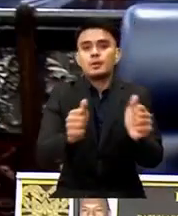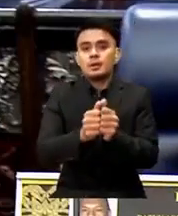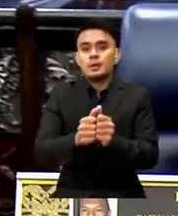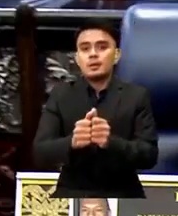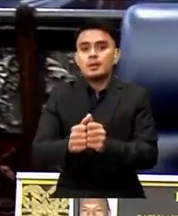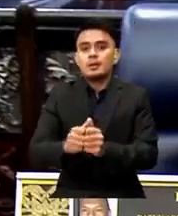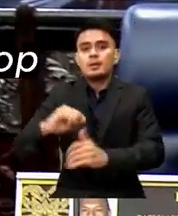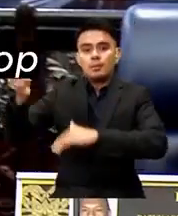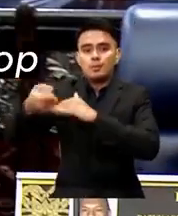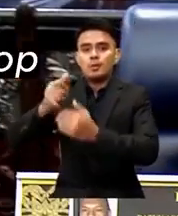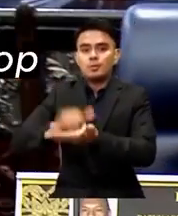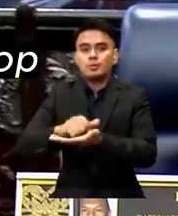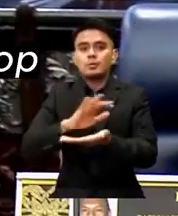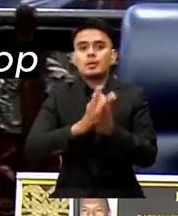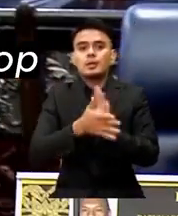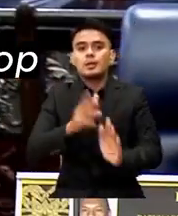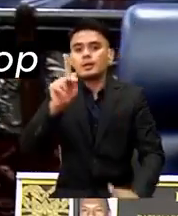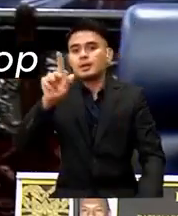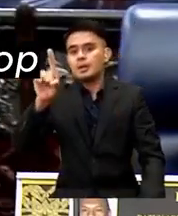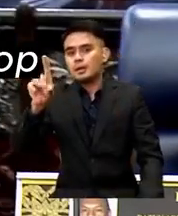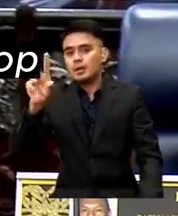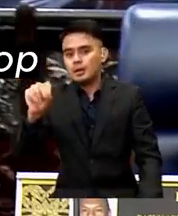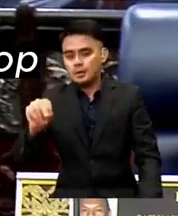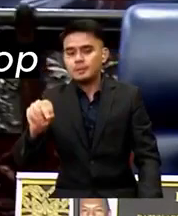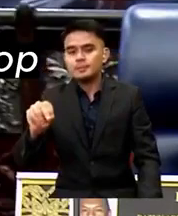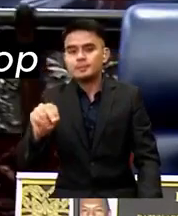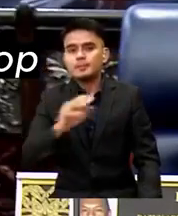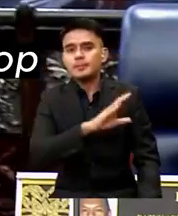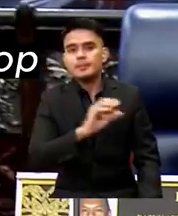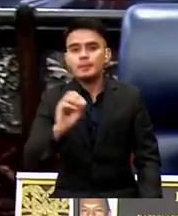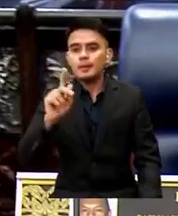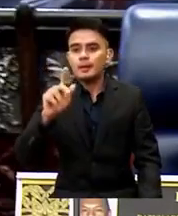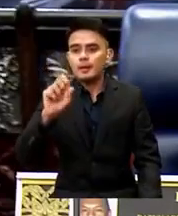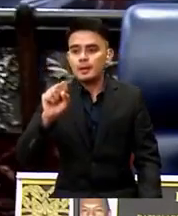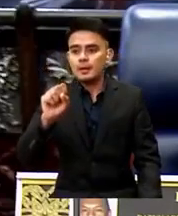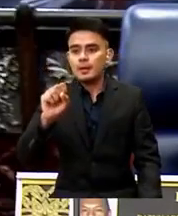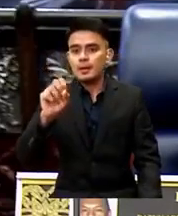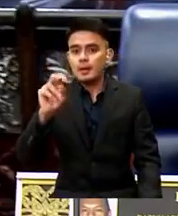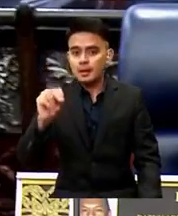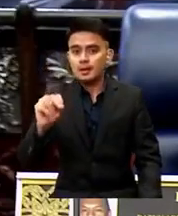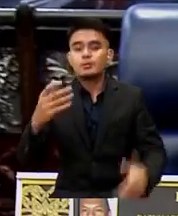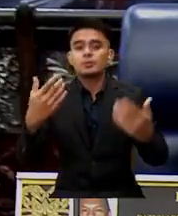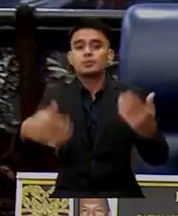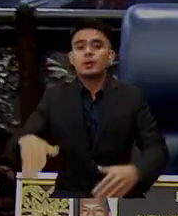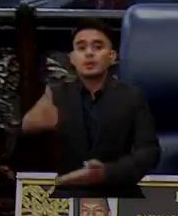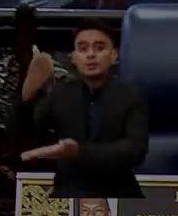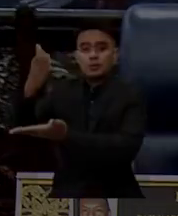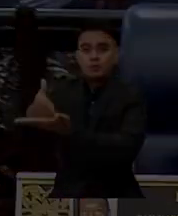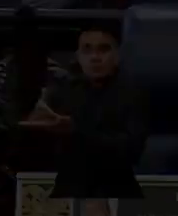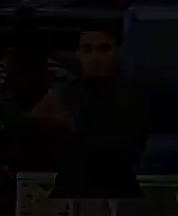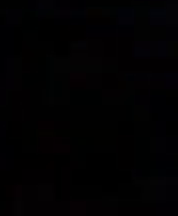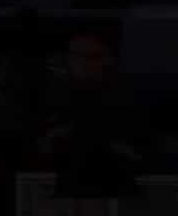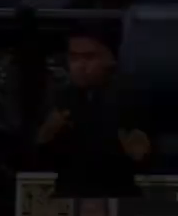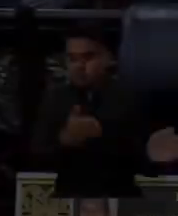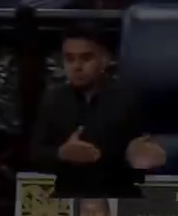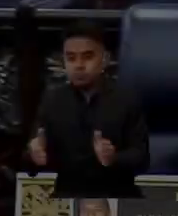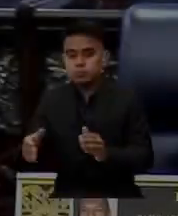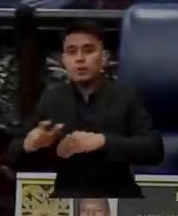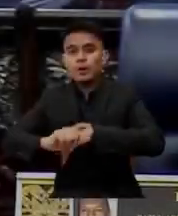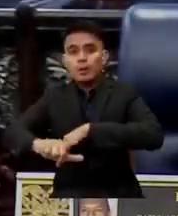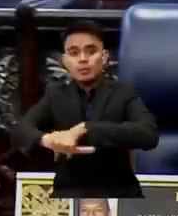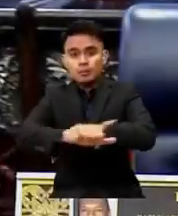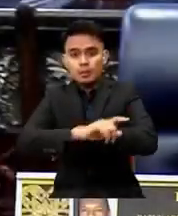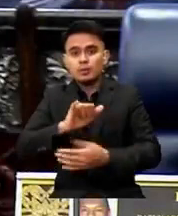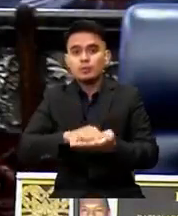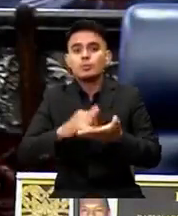ini, dan KDN, saya dipahamkan KDN dan juga KSM telah stop kuota untuk membawa pekerja asing ini. Tapi